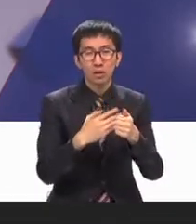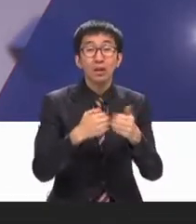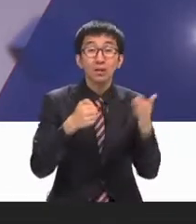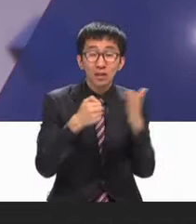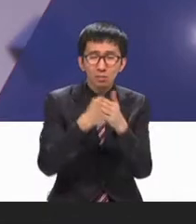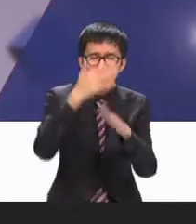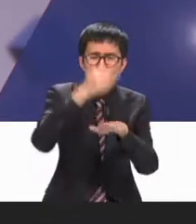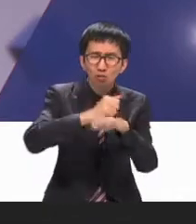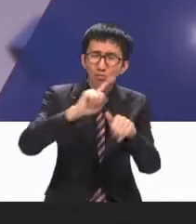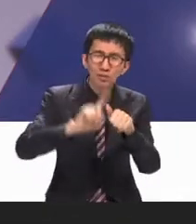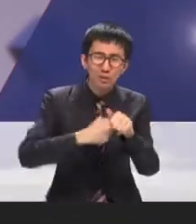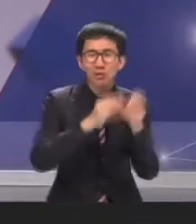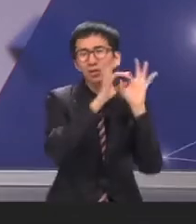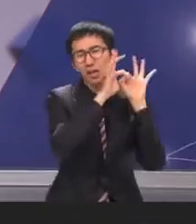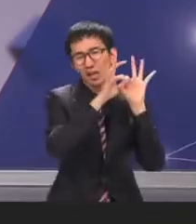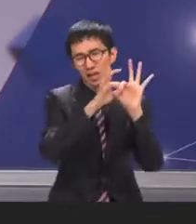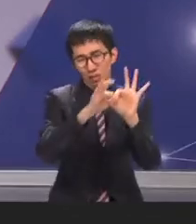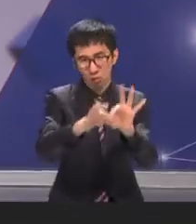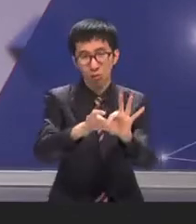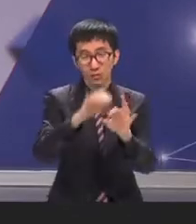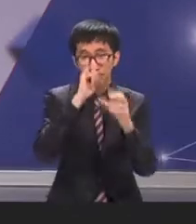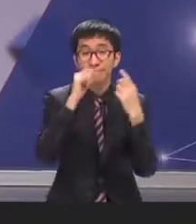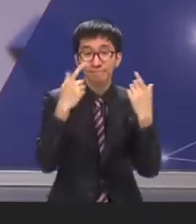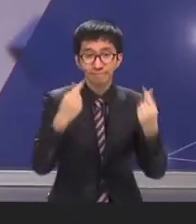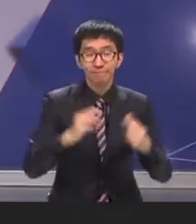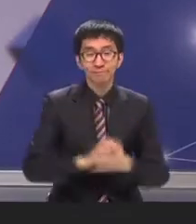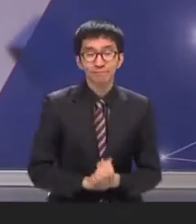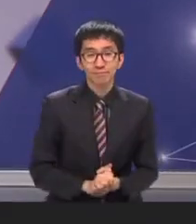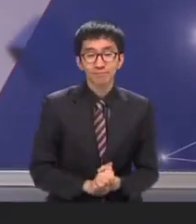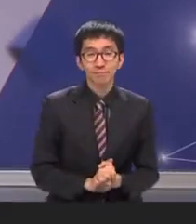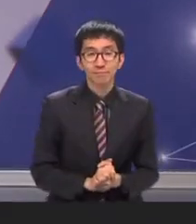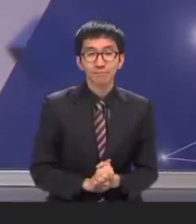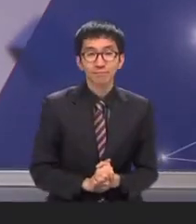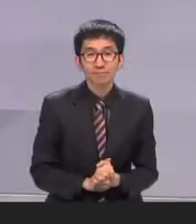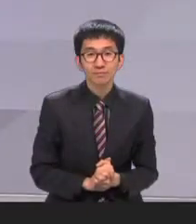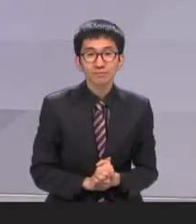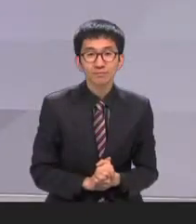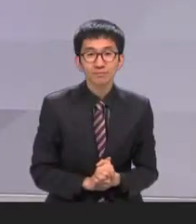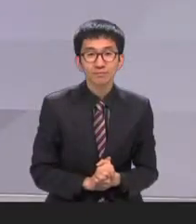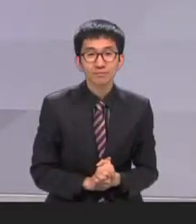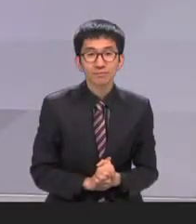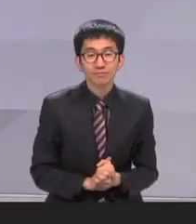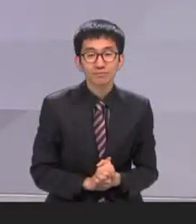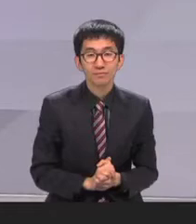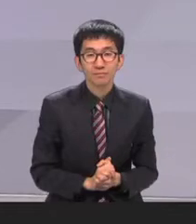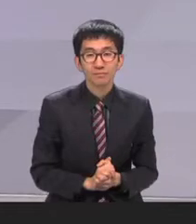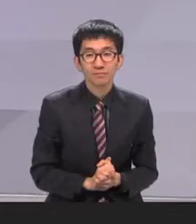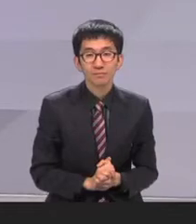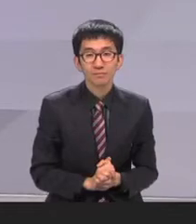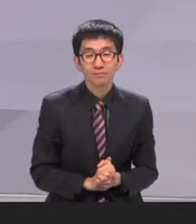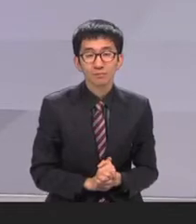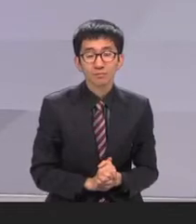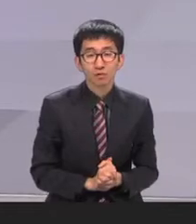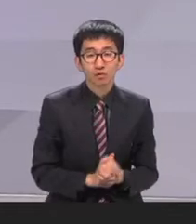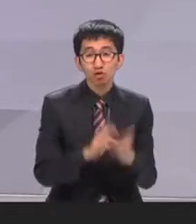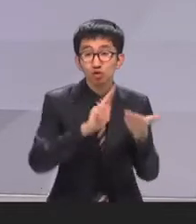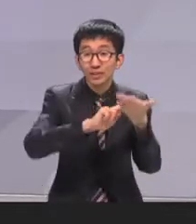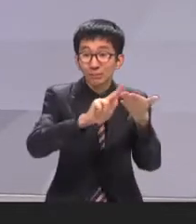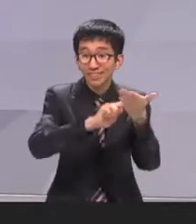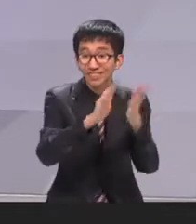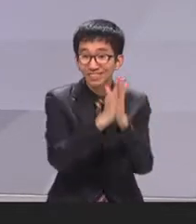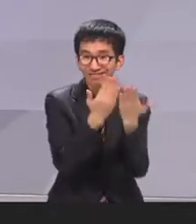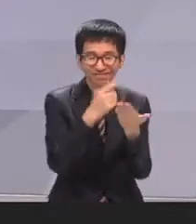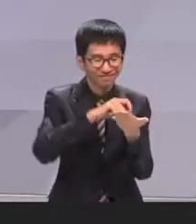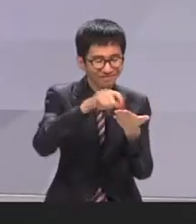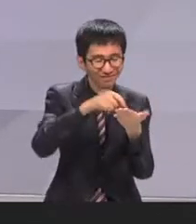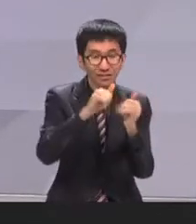지금 사라지지 않고 도 인종 차별적인 생각들도 나타나고 있는 것 같은데 한 칼럼니스트가 이런 얘기를 했더군요